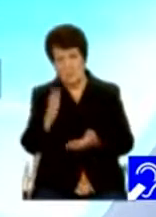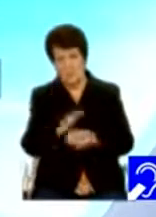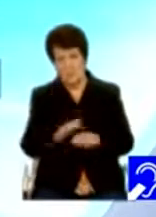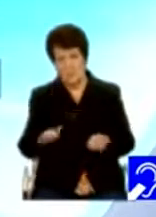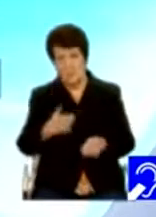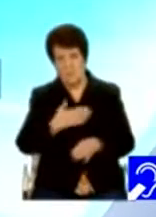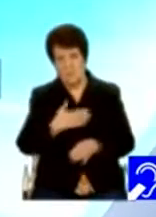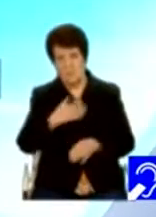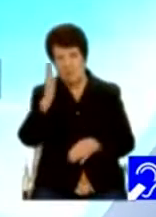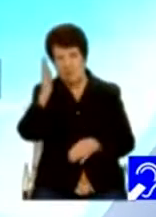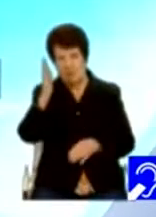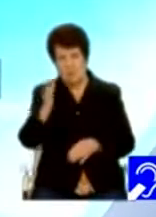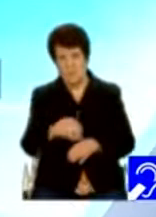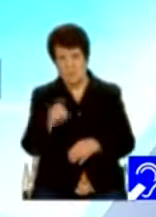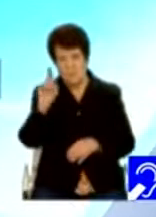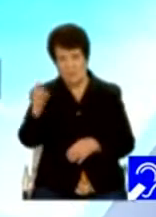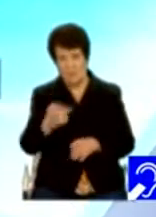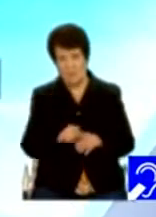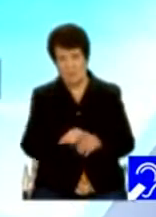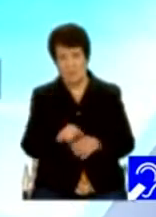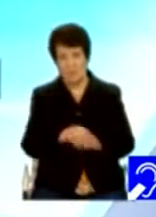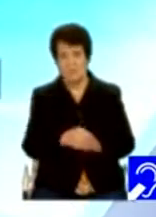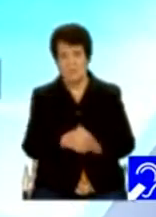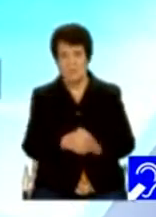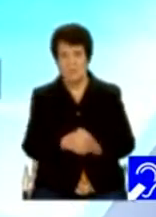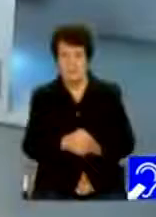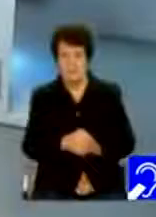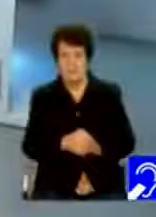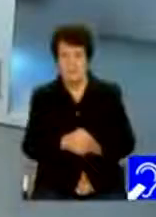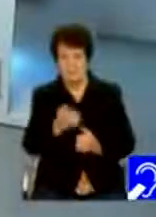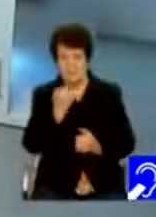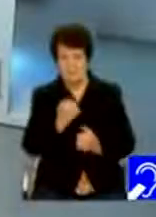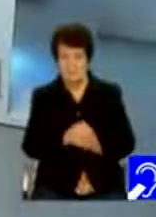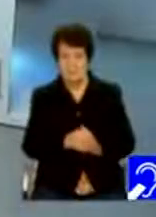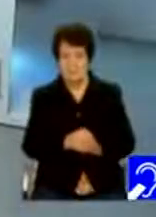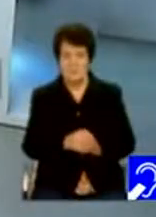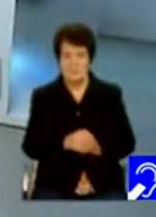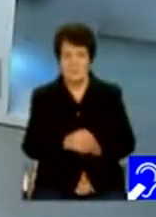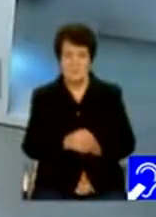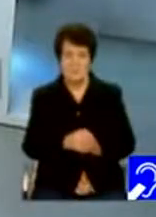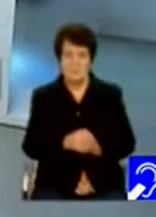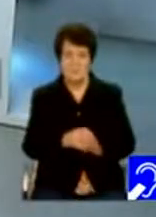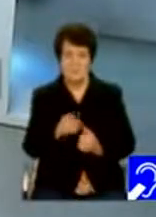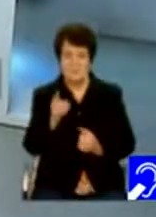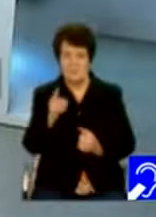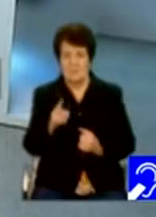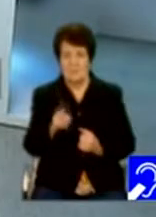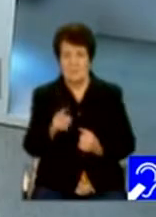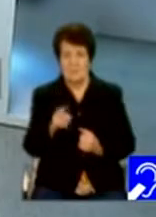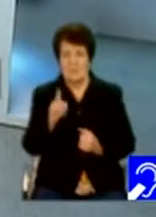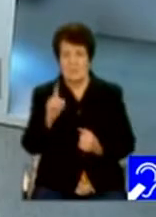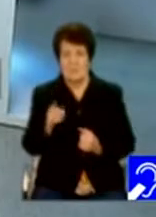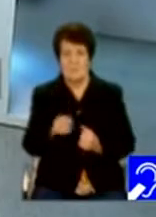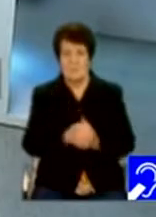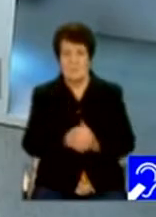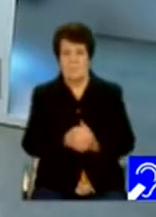mei și viitorul copiilor celor ce ne urmăresc acum? Mulțumesc. Foarte scurt, să răspundem și la bol.